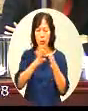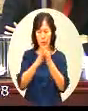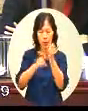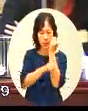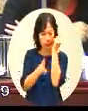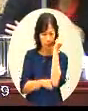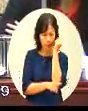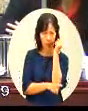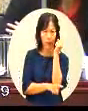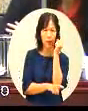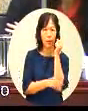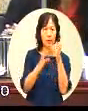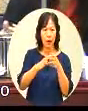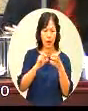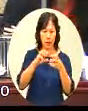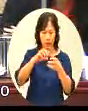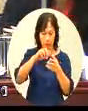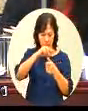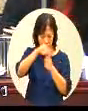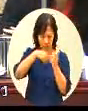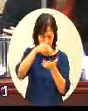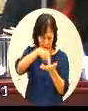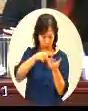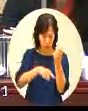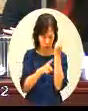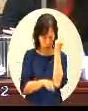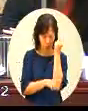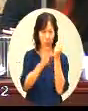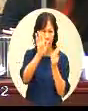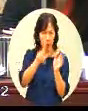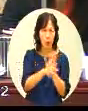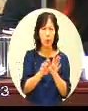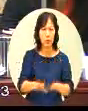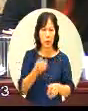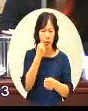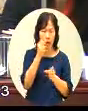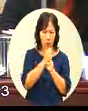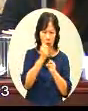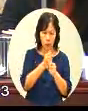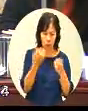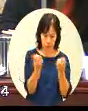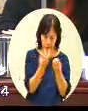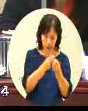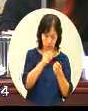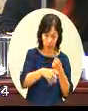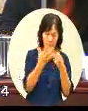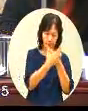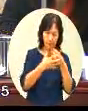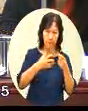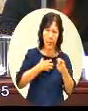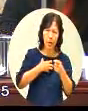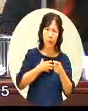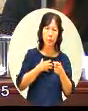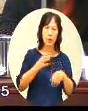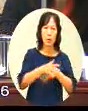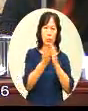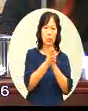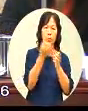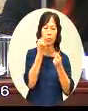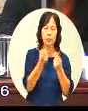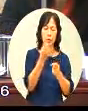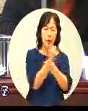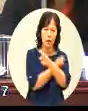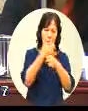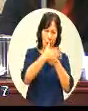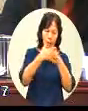文能够单独立法，因为现在的职灾的保险啊，几乎都是在劳保里面